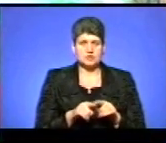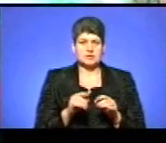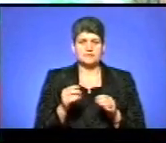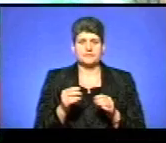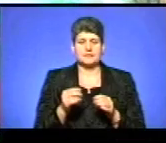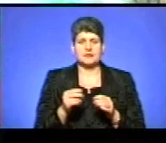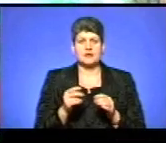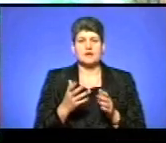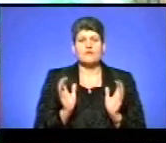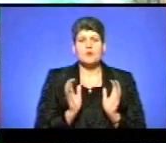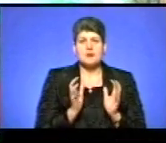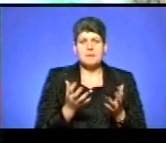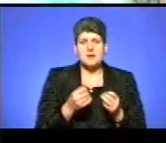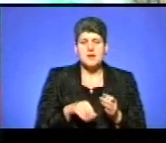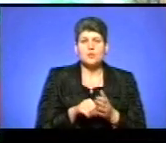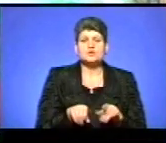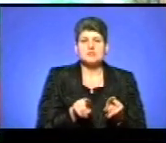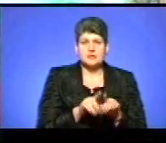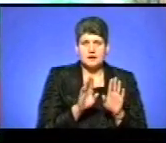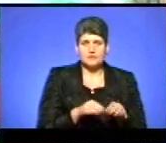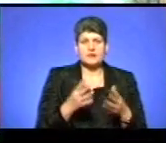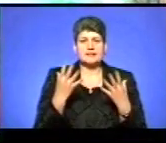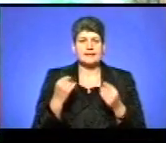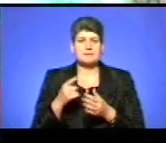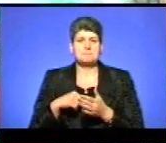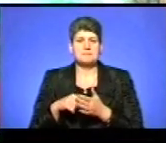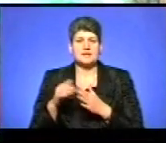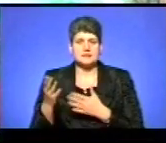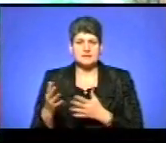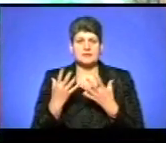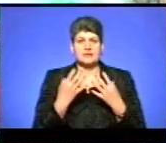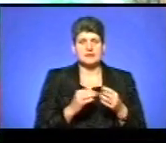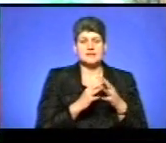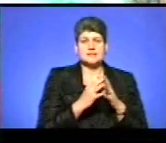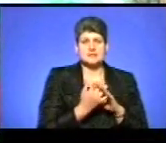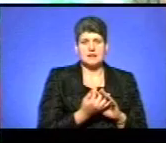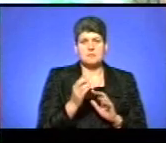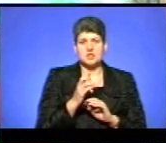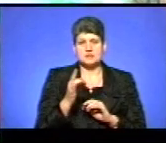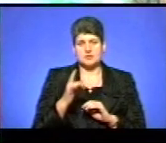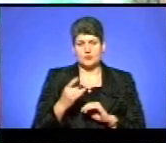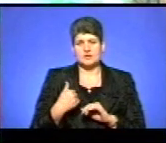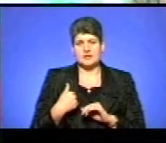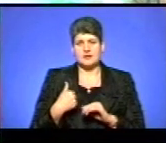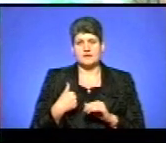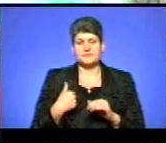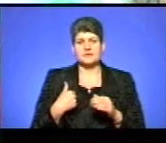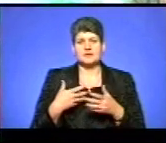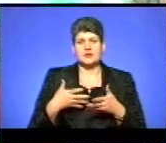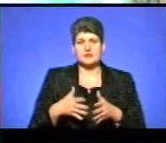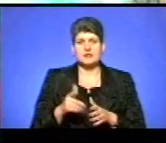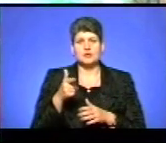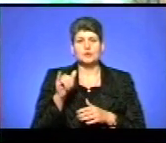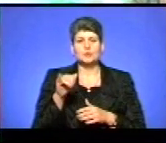і в оберегах приймала участь, і в День міста, День села наш на Бережанщині. Я родом з маленького села